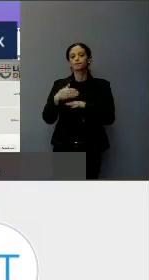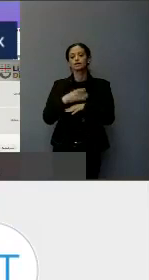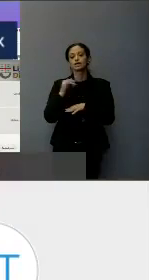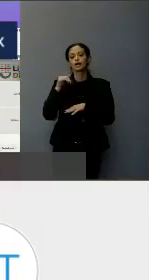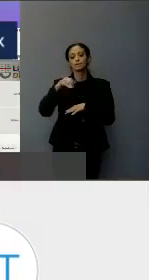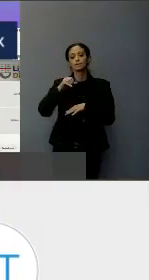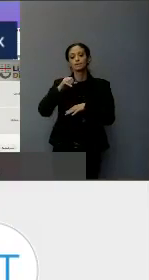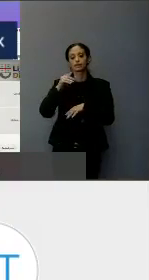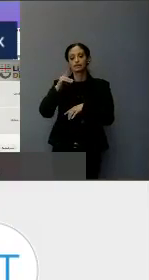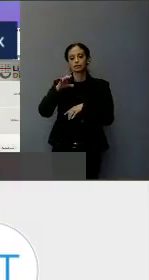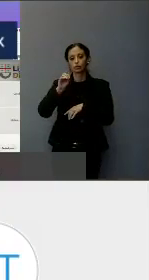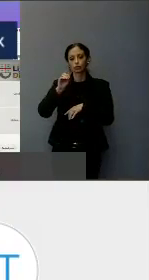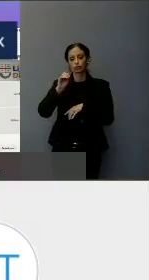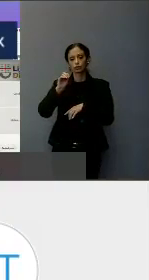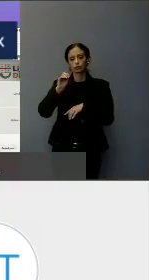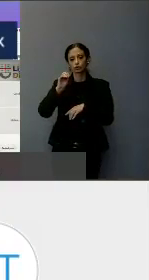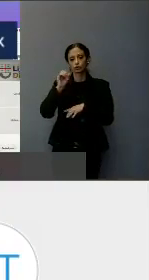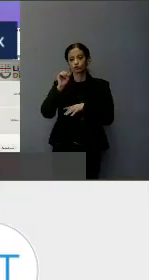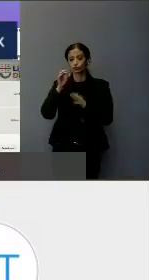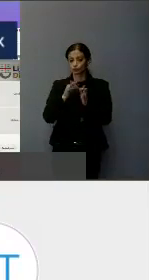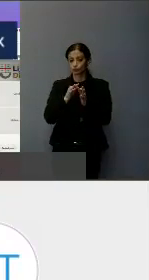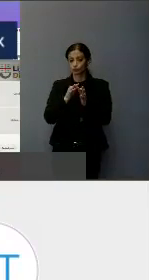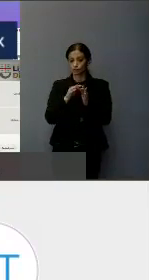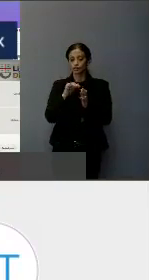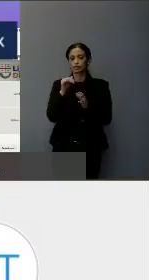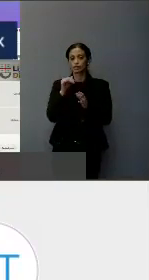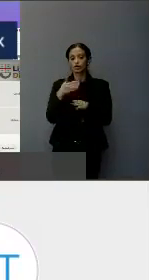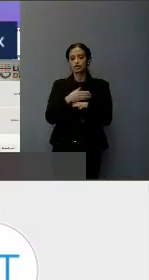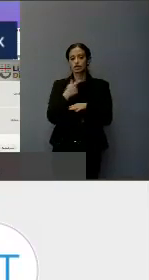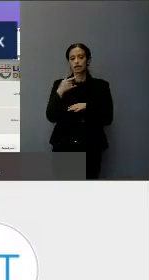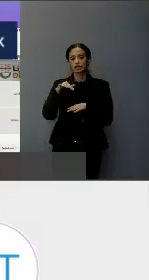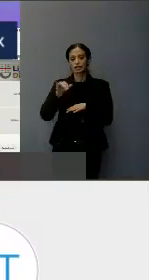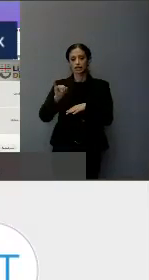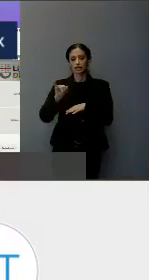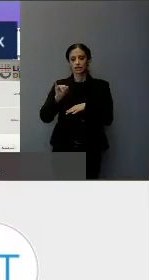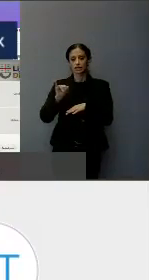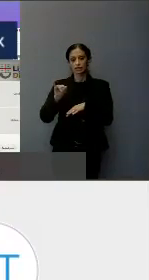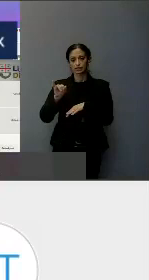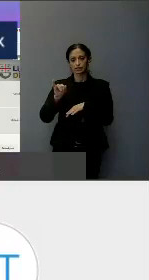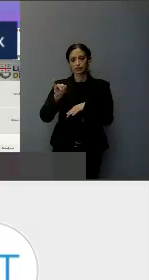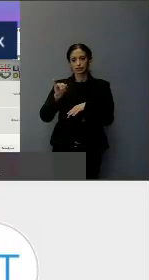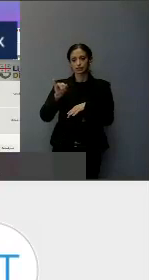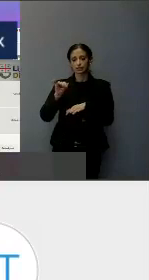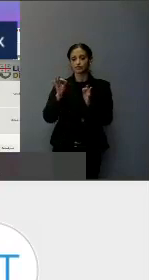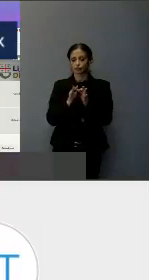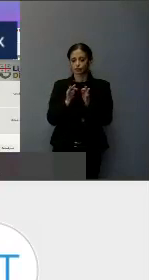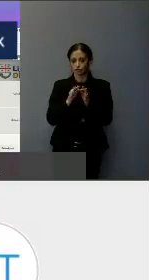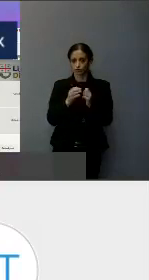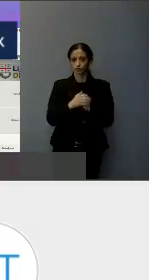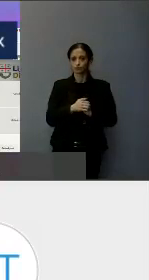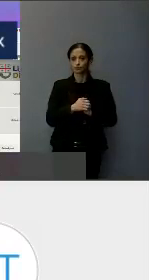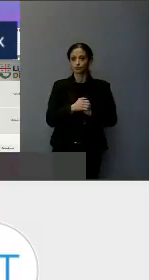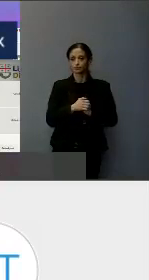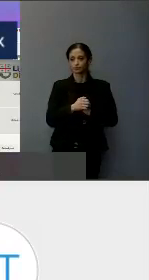immordino favorevole consigliera tini e volevo